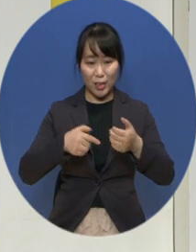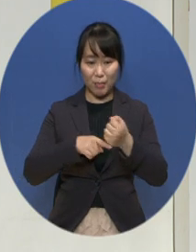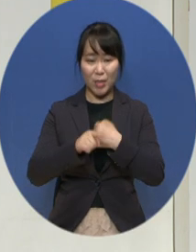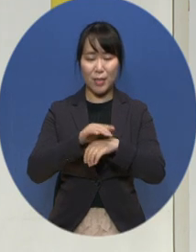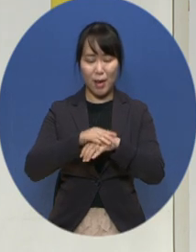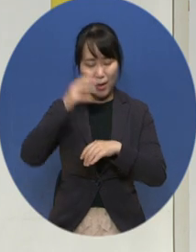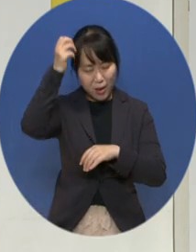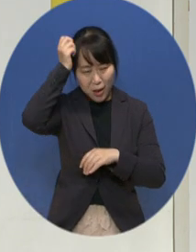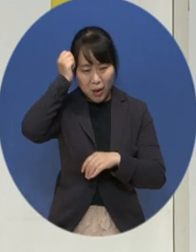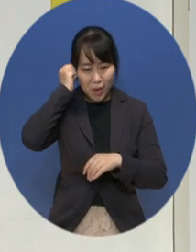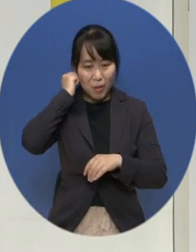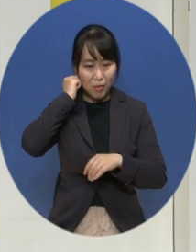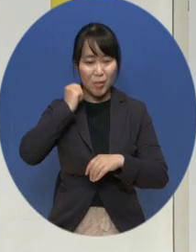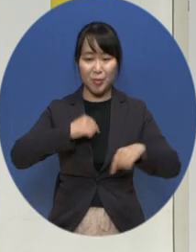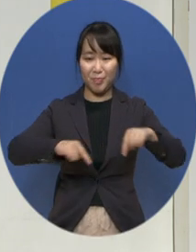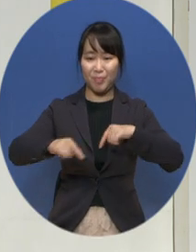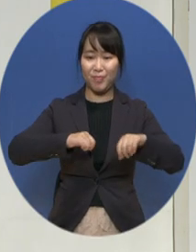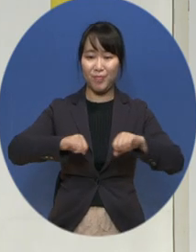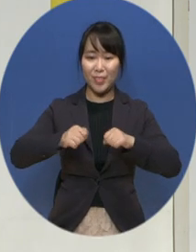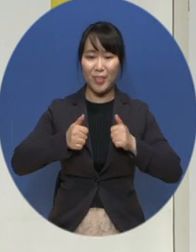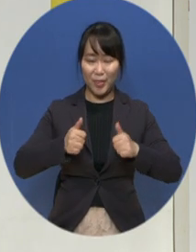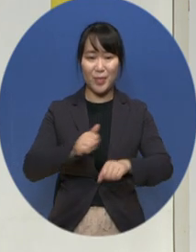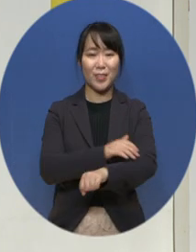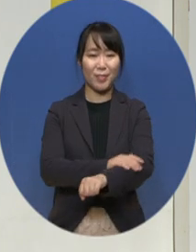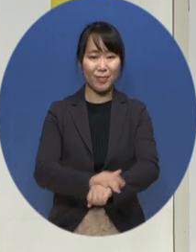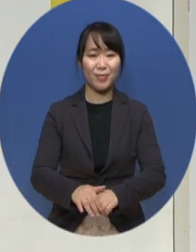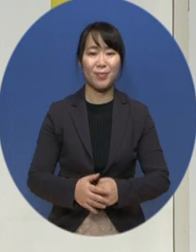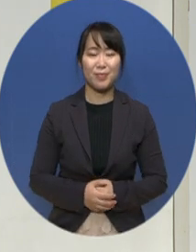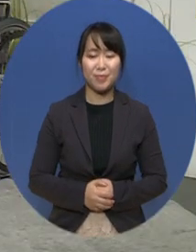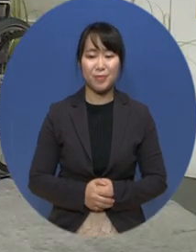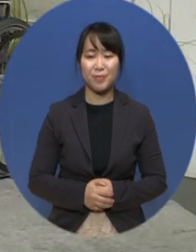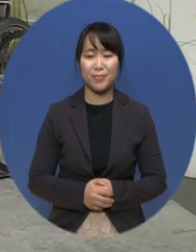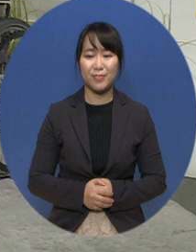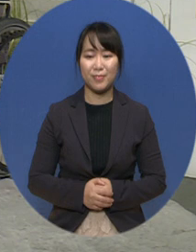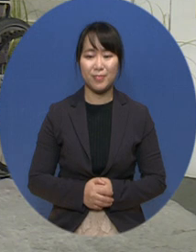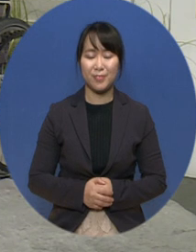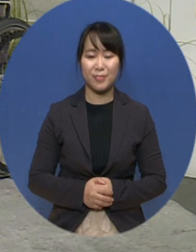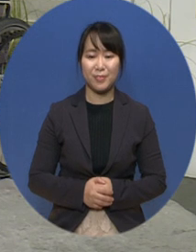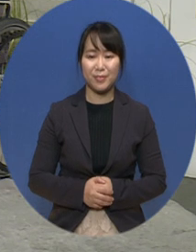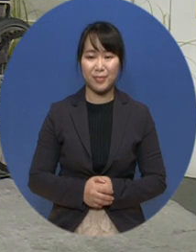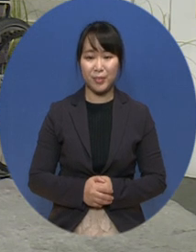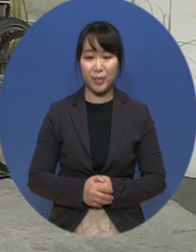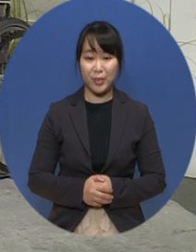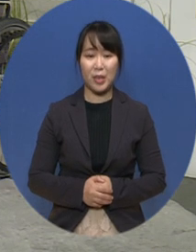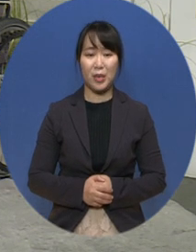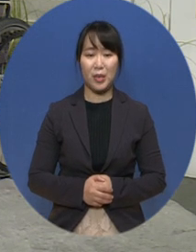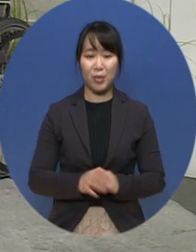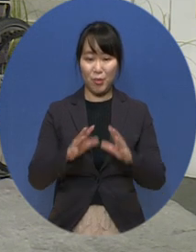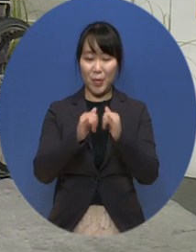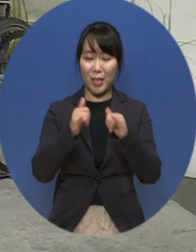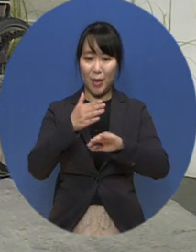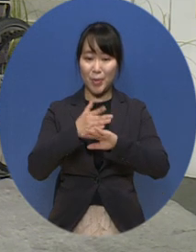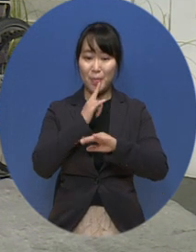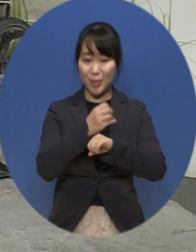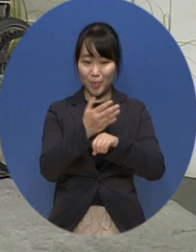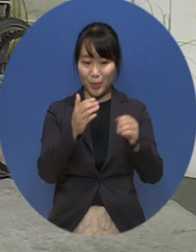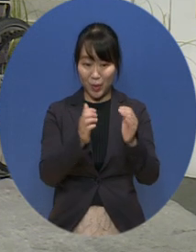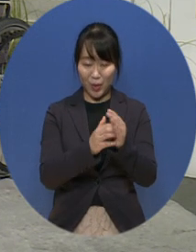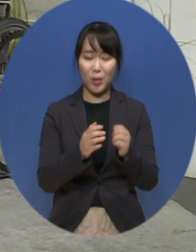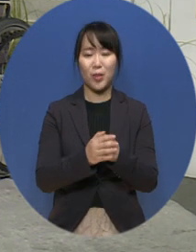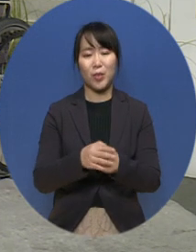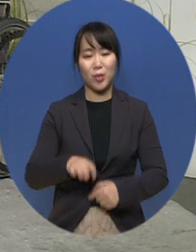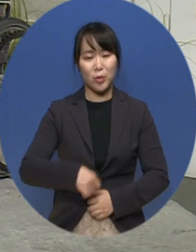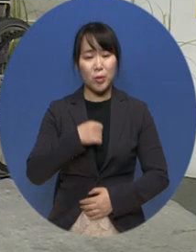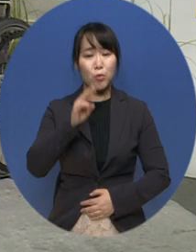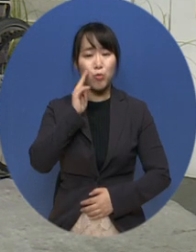새기면서 의 절도 충실하게 잘 하겠습니다 4 국민들에게 감사하단 말씀 해 주셨고 그